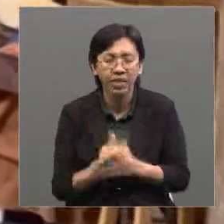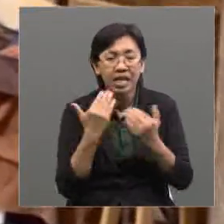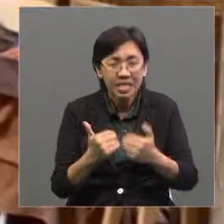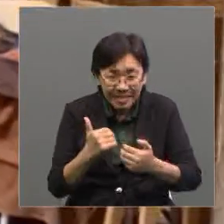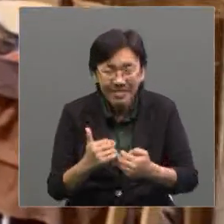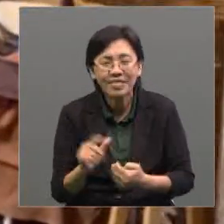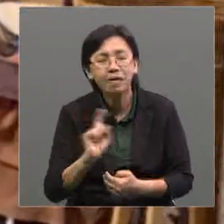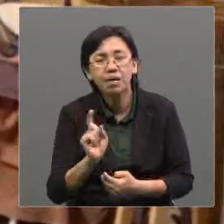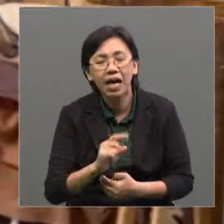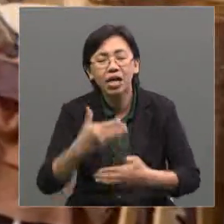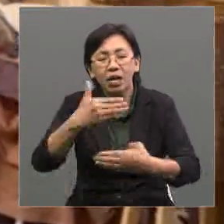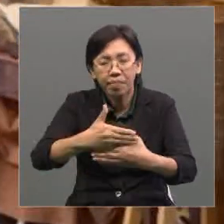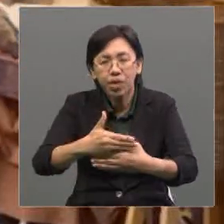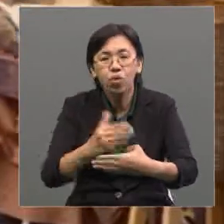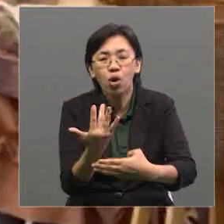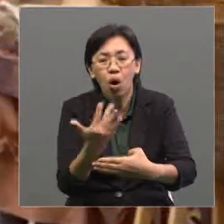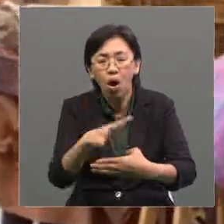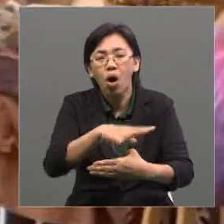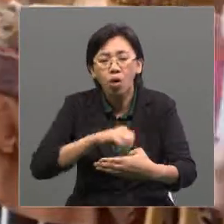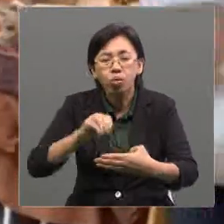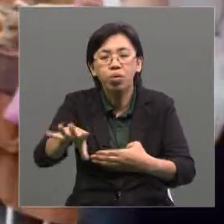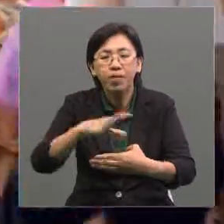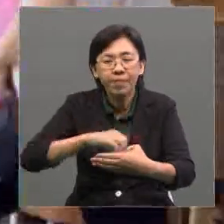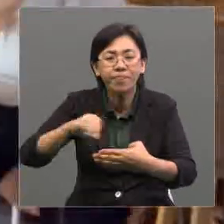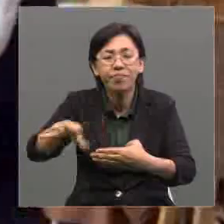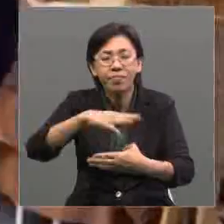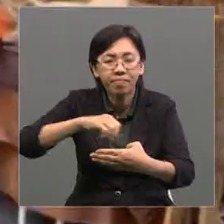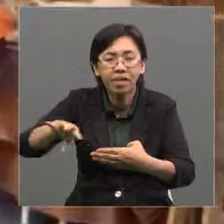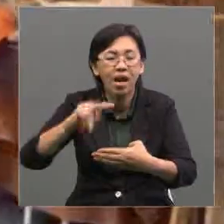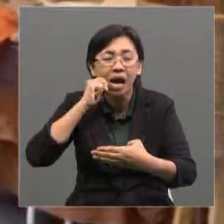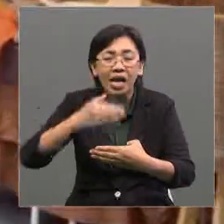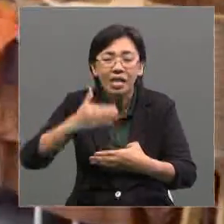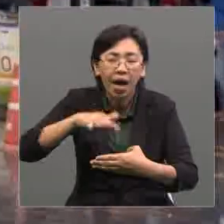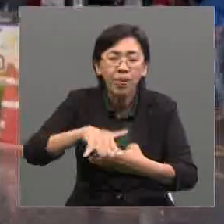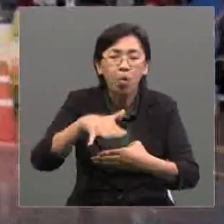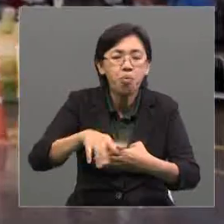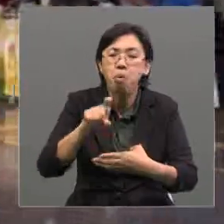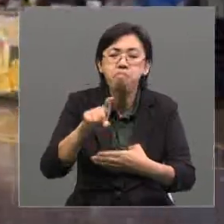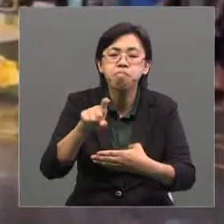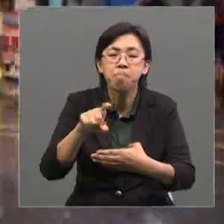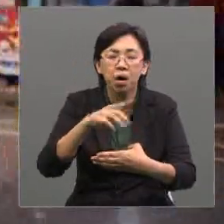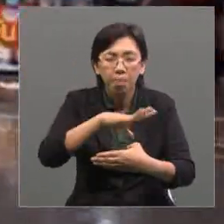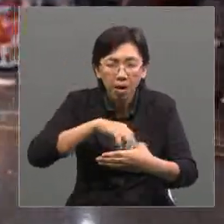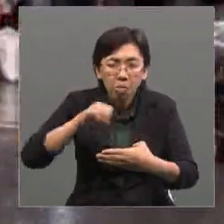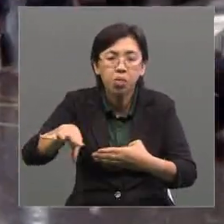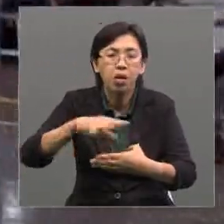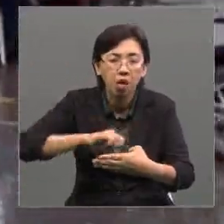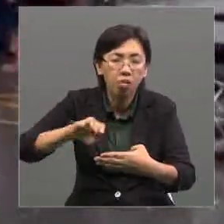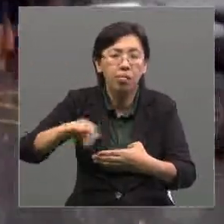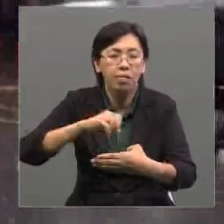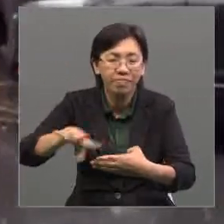อกจากเปิดไม่ได้ทำได้อย่างเดียวคือใช้กำลังสูบออกเอานะมันน้ำมันไม่ไหลไปตามธรรมชาติต้องใช้กำลังสูบเพราะฉะนั้นสำคัญ